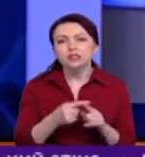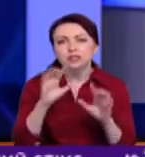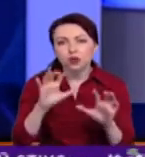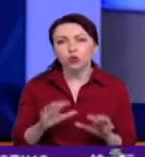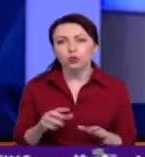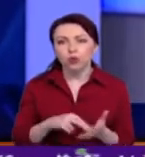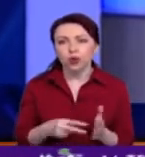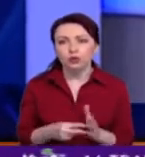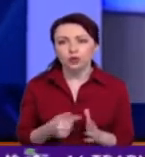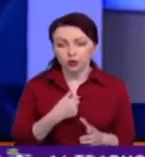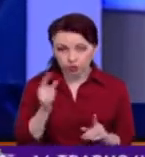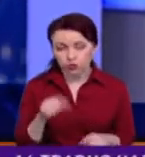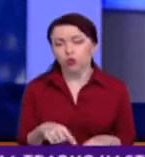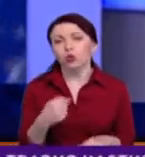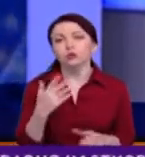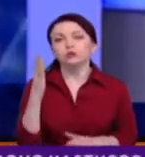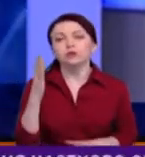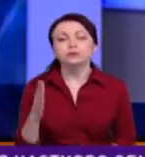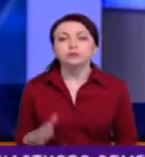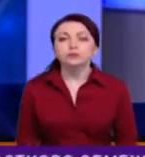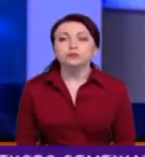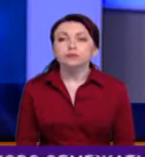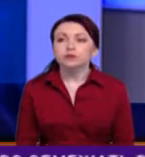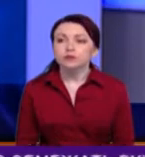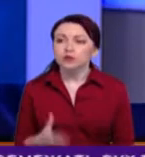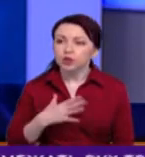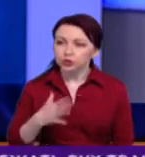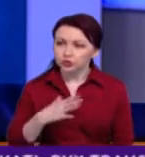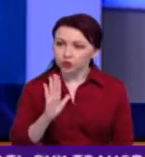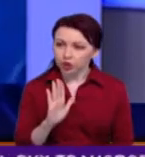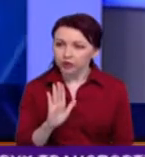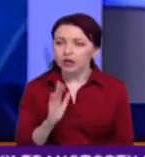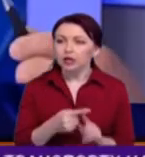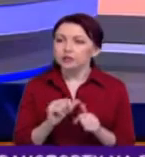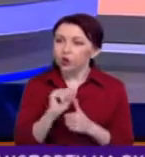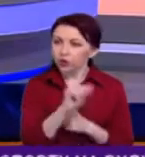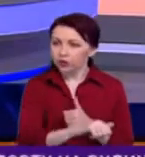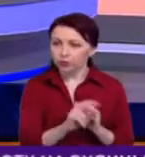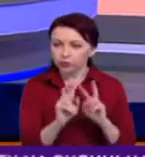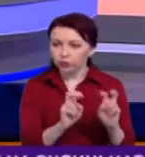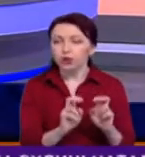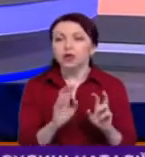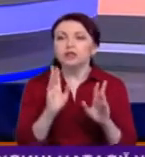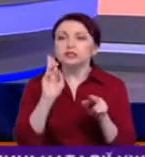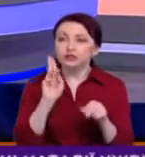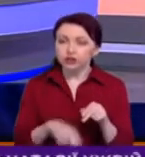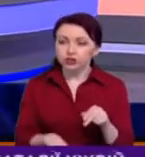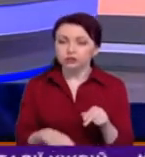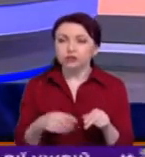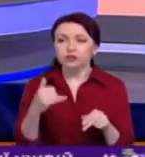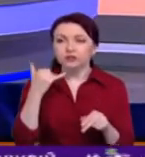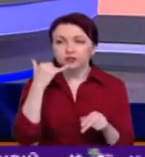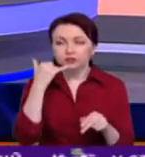мене особисто. Щодо Конституційного суду... Чекайте, зараз давайте ми це окремий блок завершимо з цими